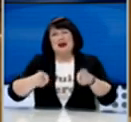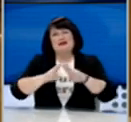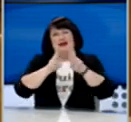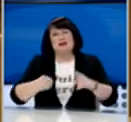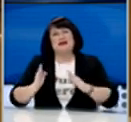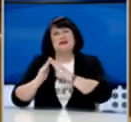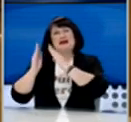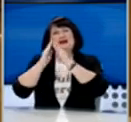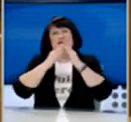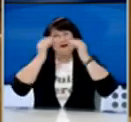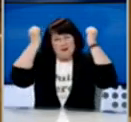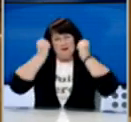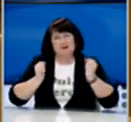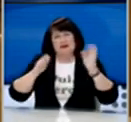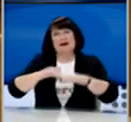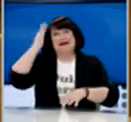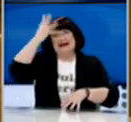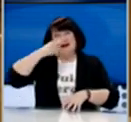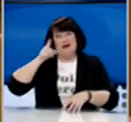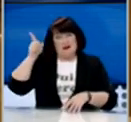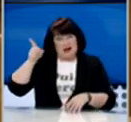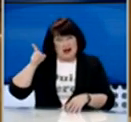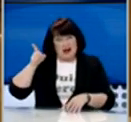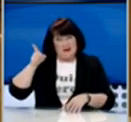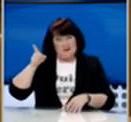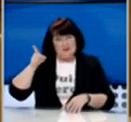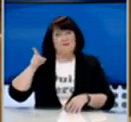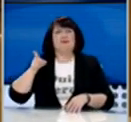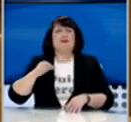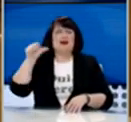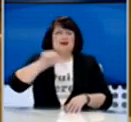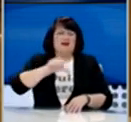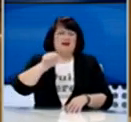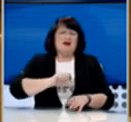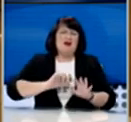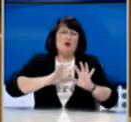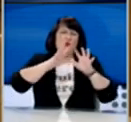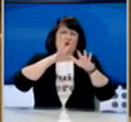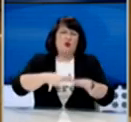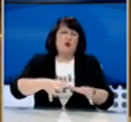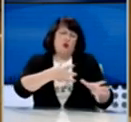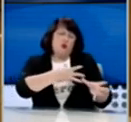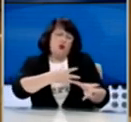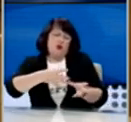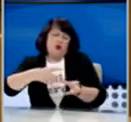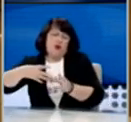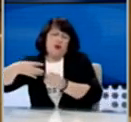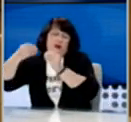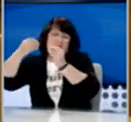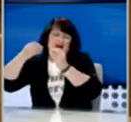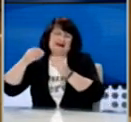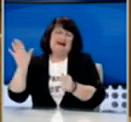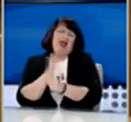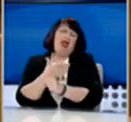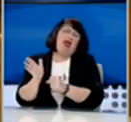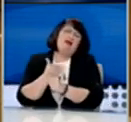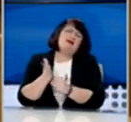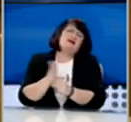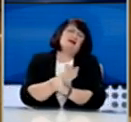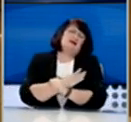τότε καταστράφηκαν τα τρίκαλα παρουσίαζαν όταν του λιθίου ποταμού μία εικόνα βιβλικής